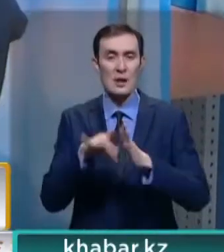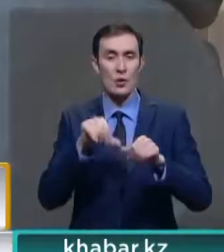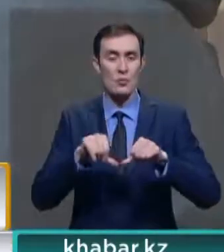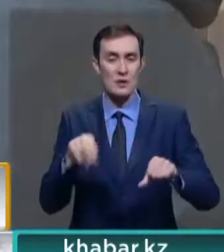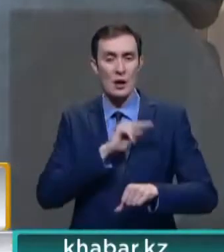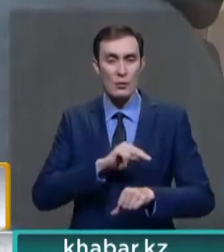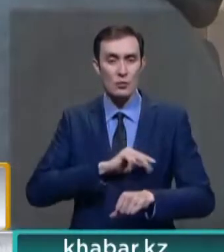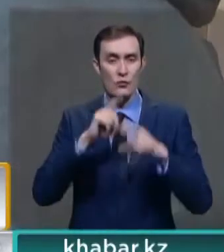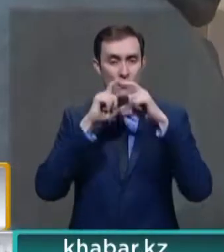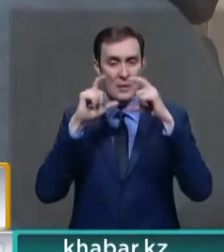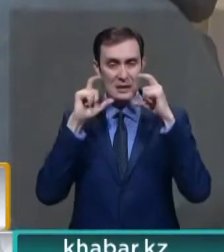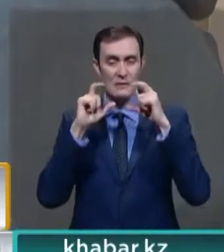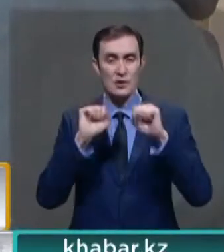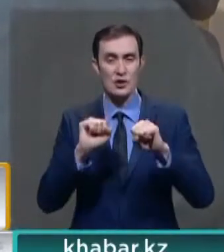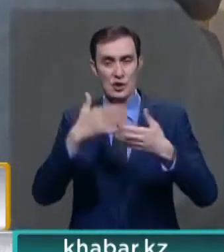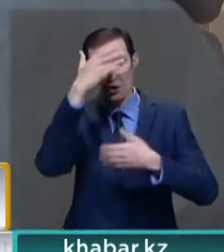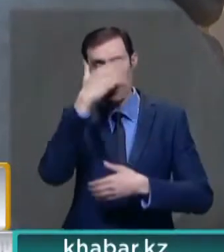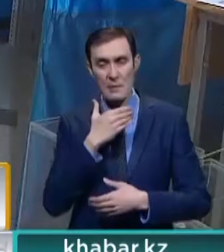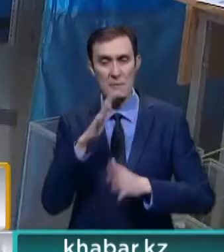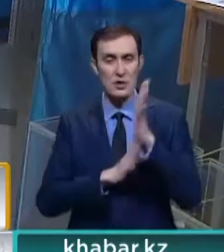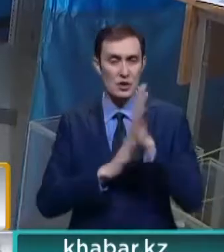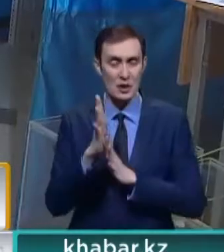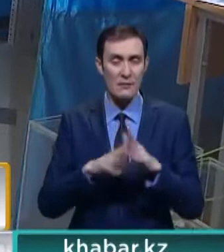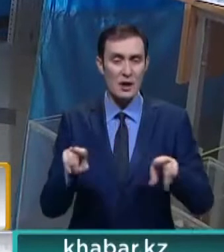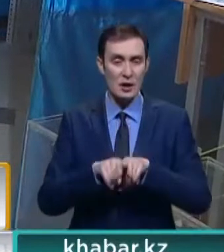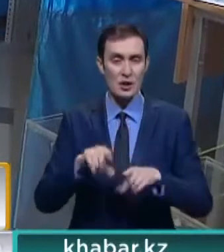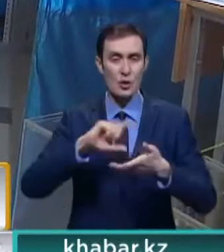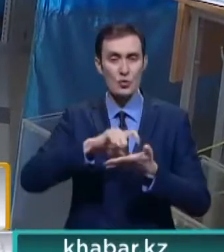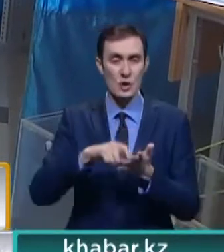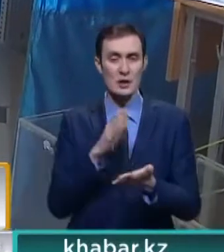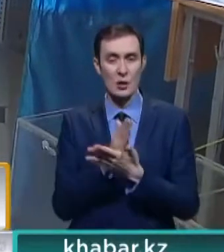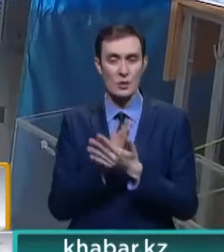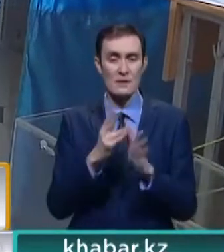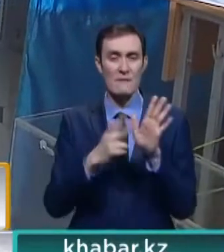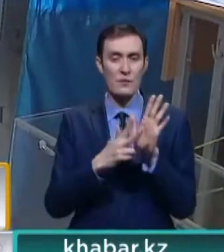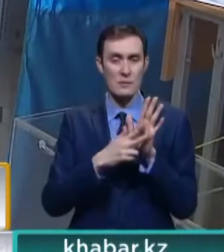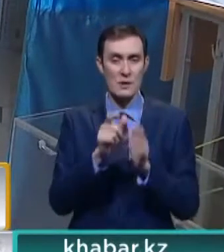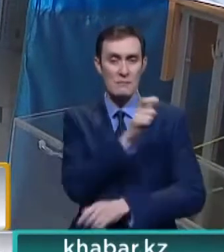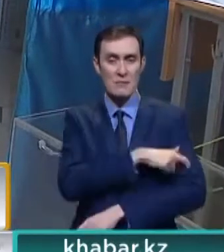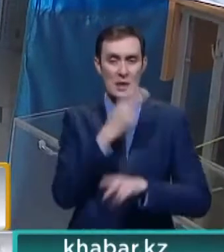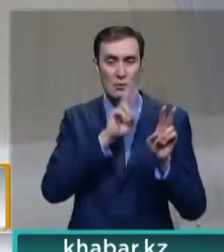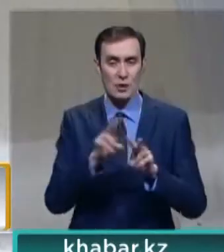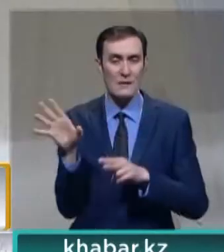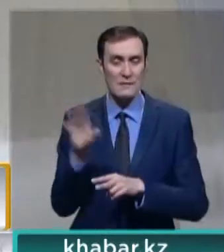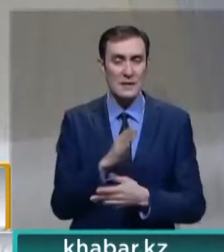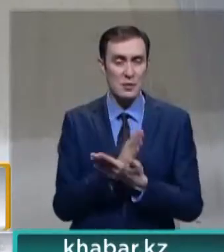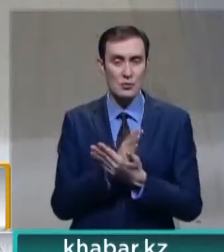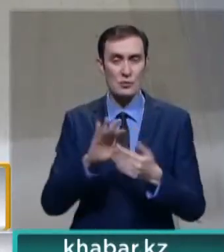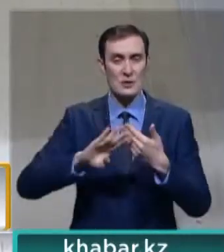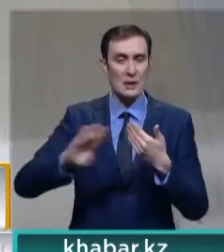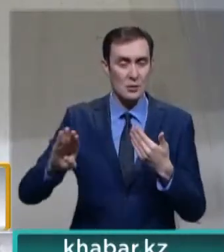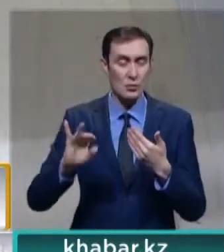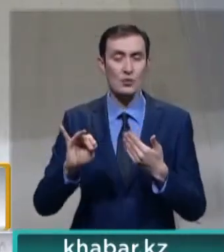комиссии работают в масках, защитных шлемах и перчатках. Также на участке находится 8 наблюдателей. Все они соблюдают